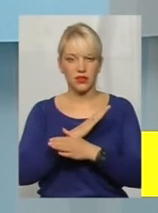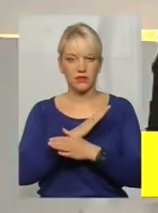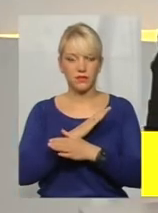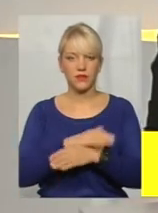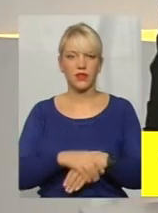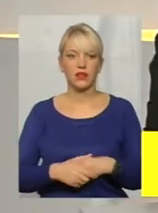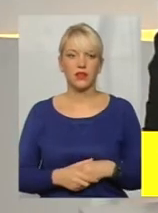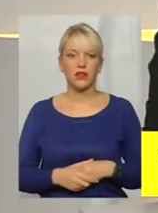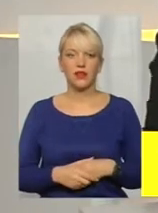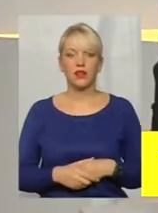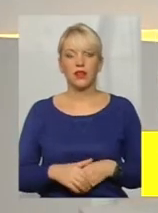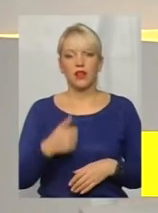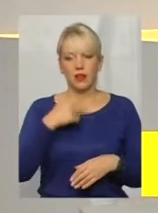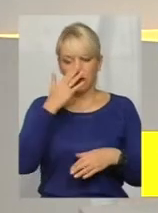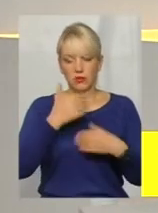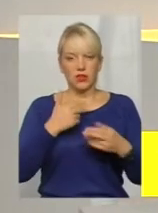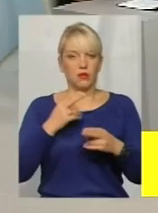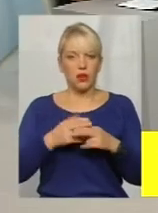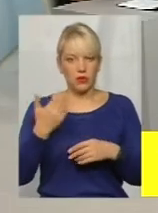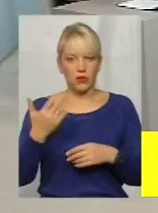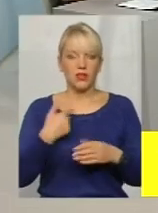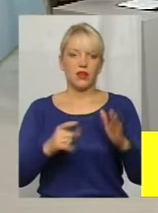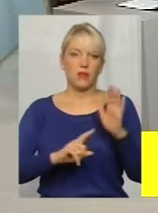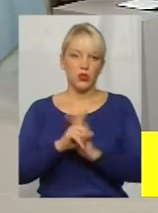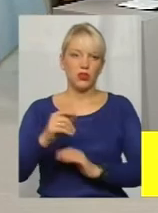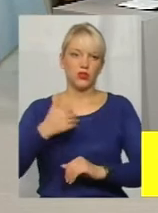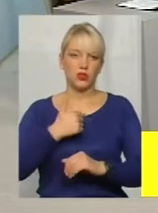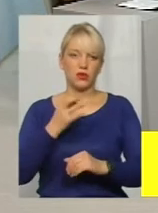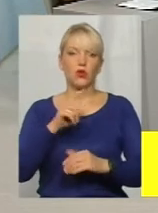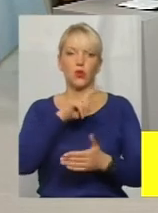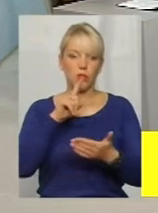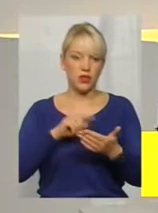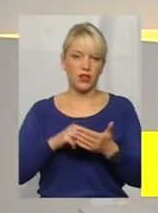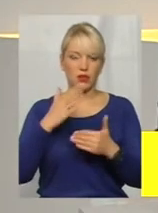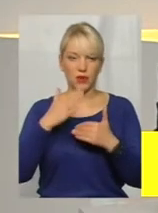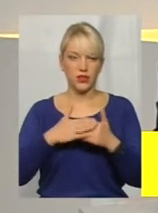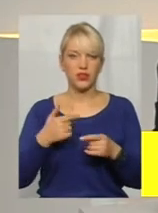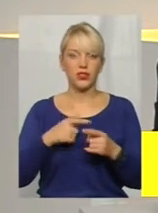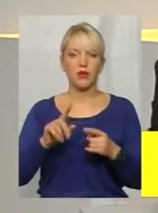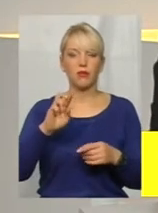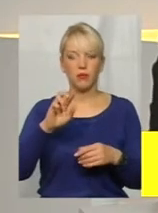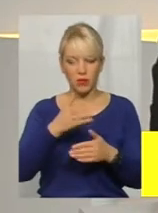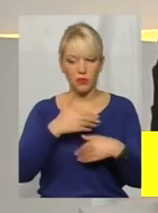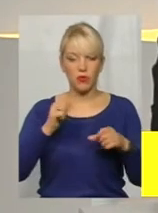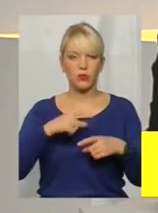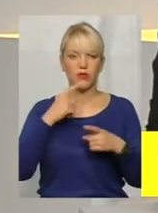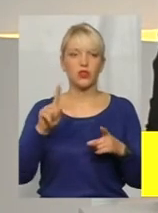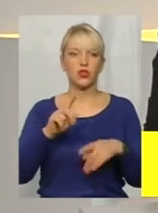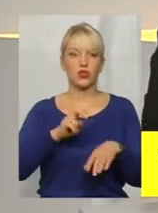вас переб'ю, але хотілося б на початок все ж таки до питання ближче. То ми можемо говорити про те, що лікар